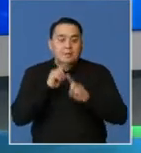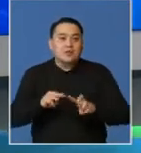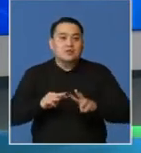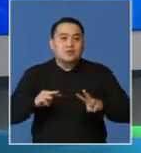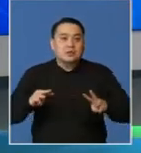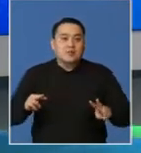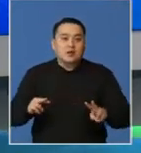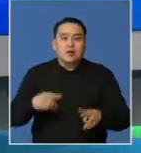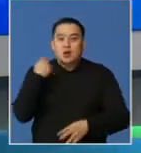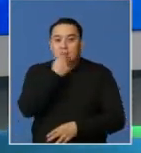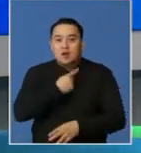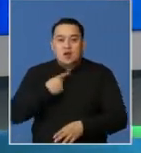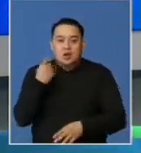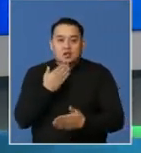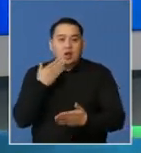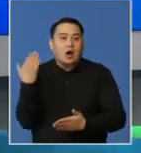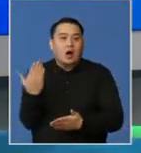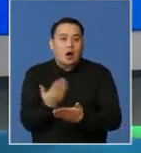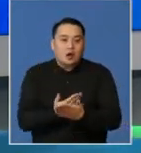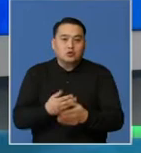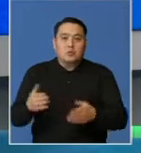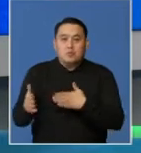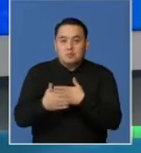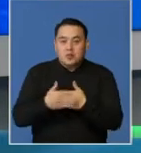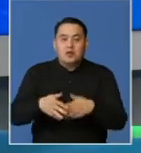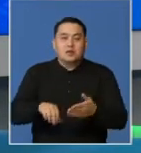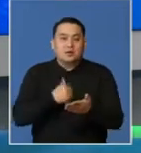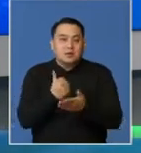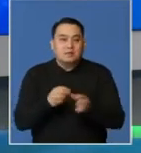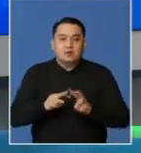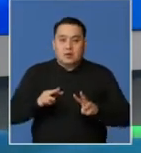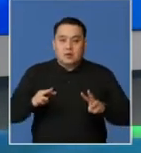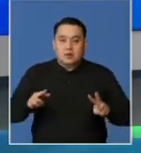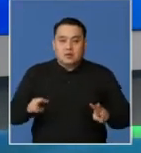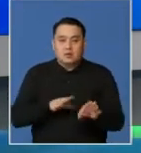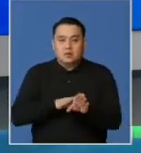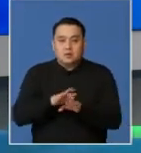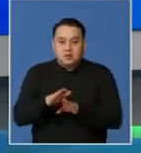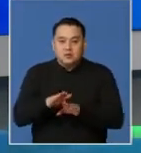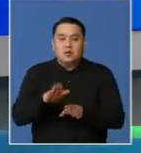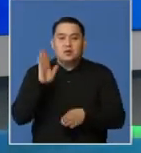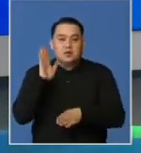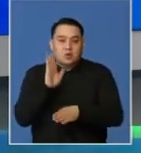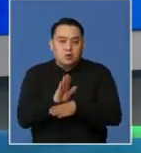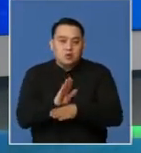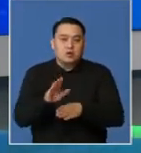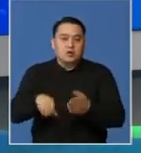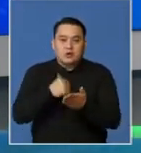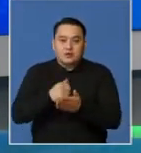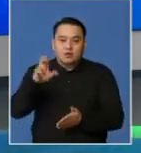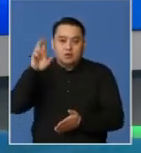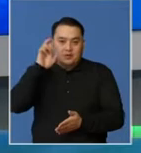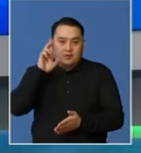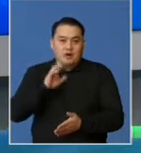селекторном совещании правительства ответственные лица отчитались премьер-министру о полном исполнении поручения